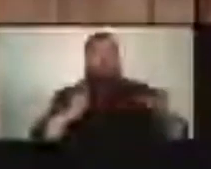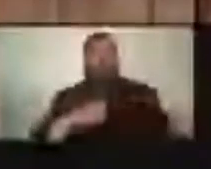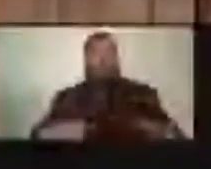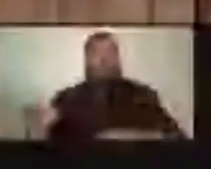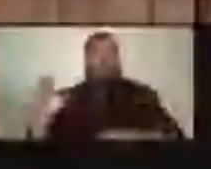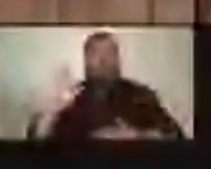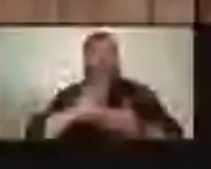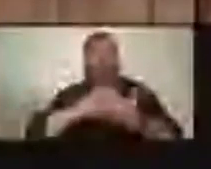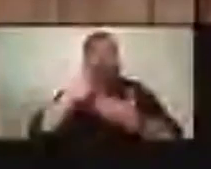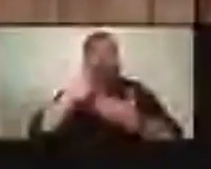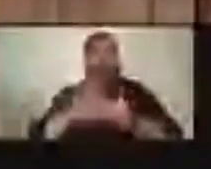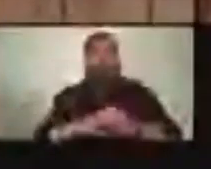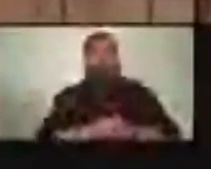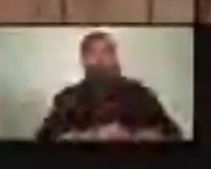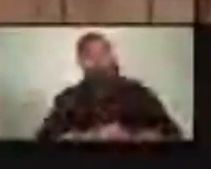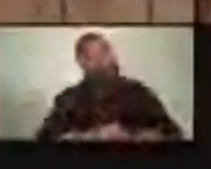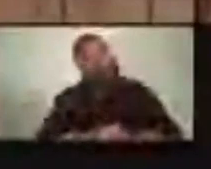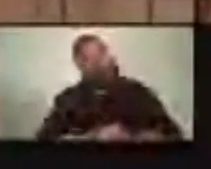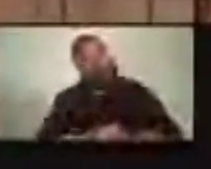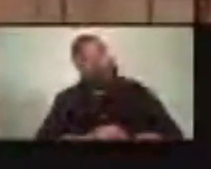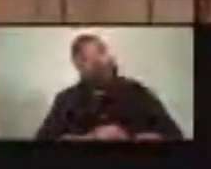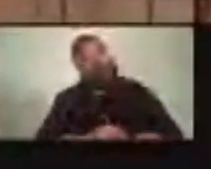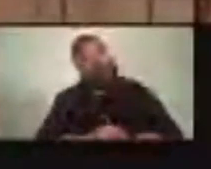kalenda hii? Bidanki?